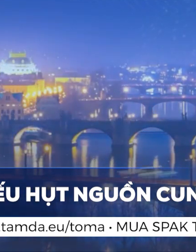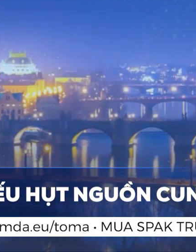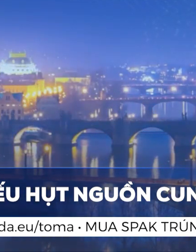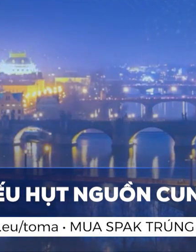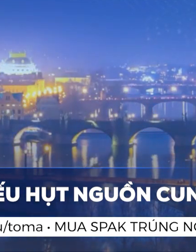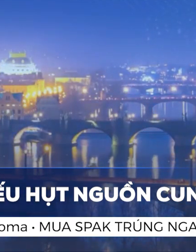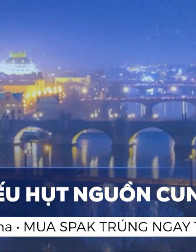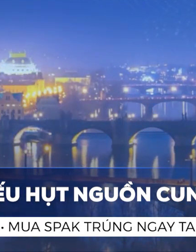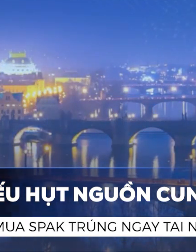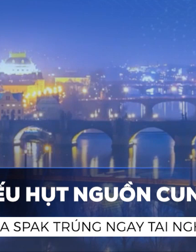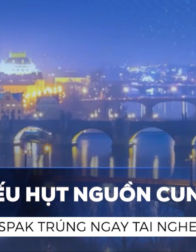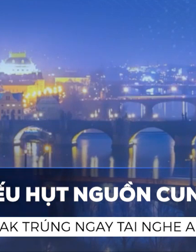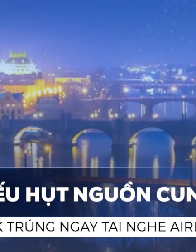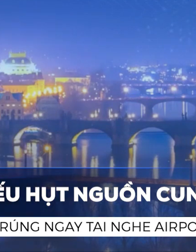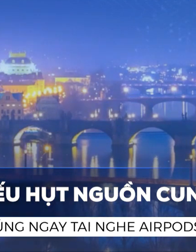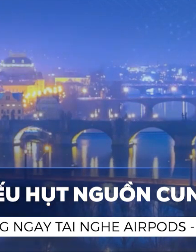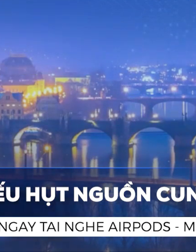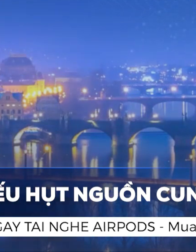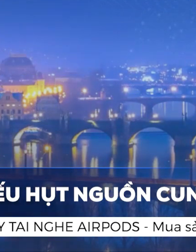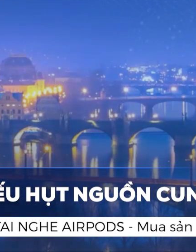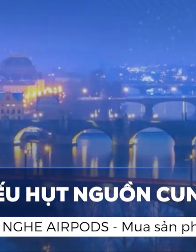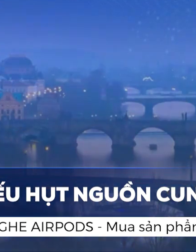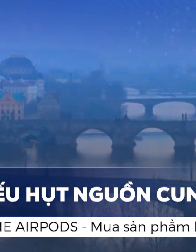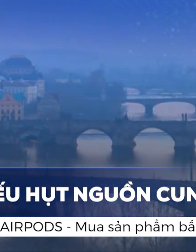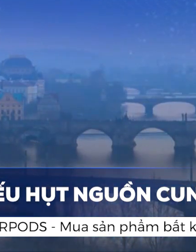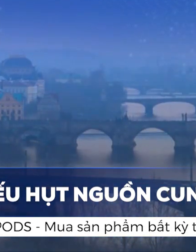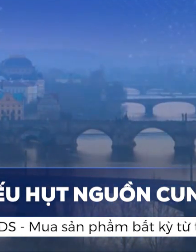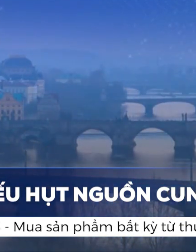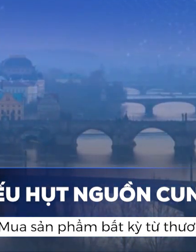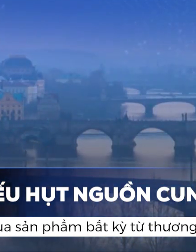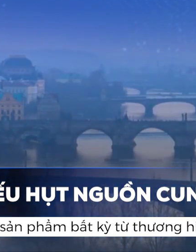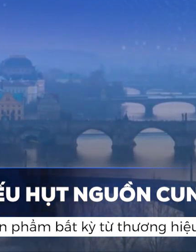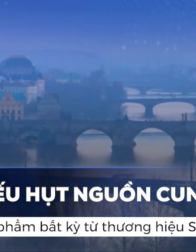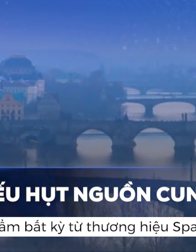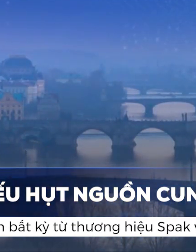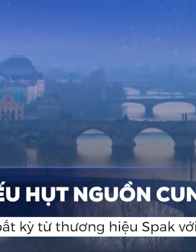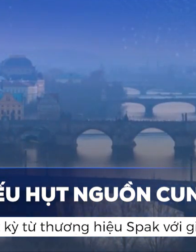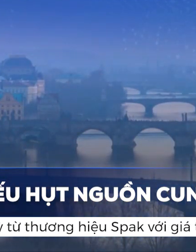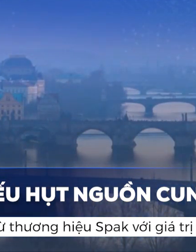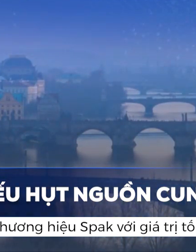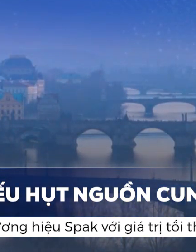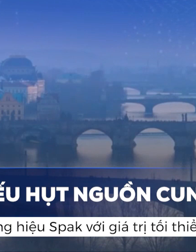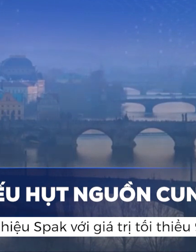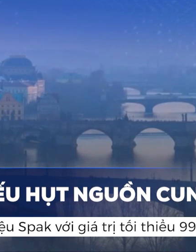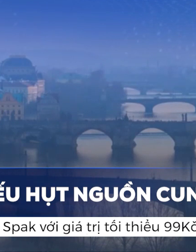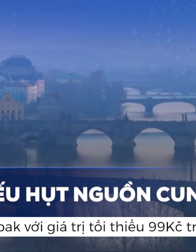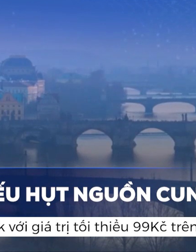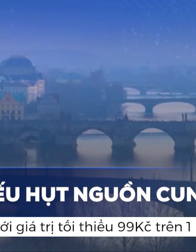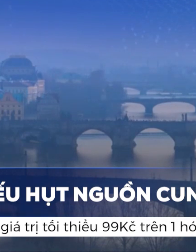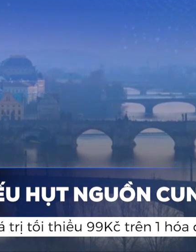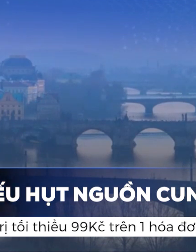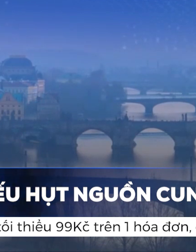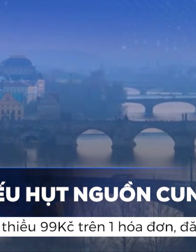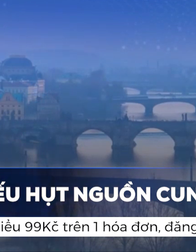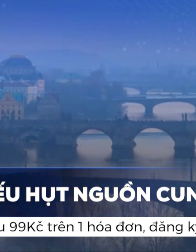dụng các loại thay thế, nhưng những loại không thể thay thế thì không còn cách nào khác là phải chờ đợi. Việc kéo dài tình trạng này đã và đang gây